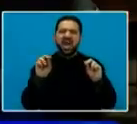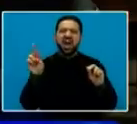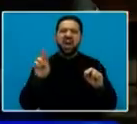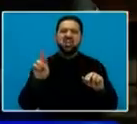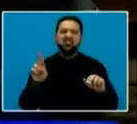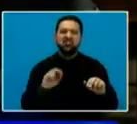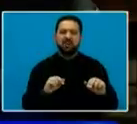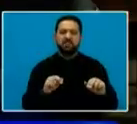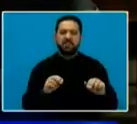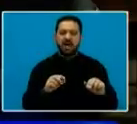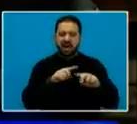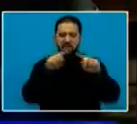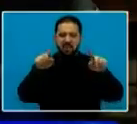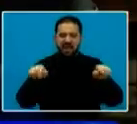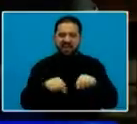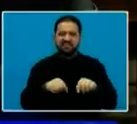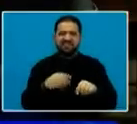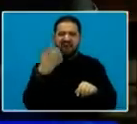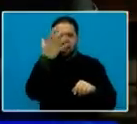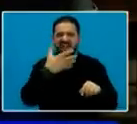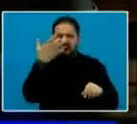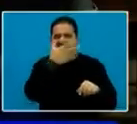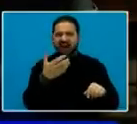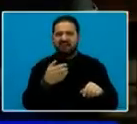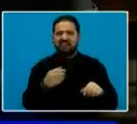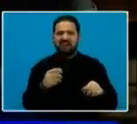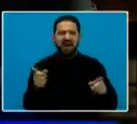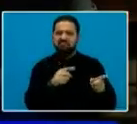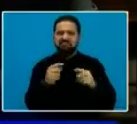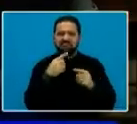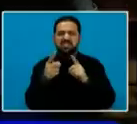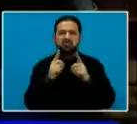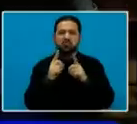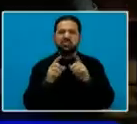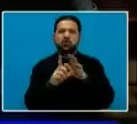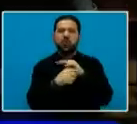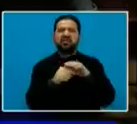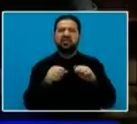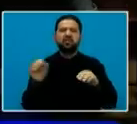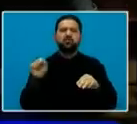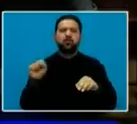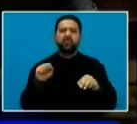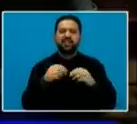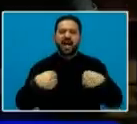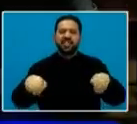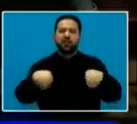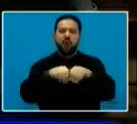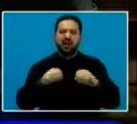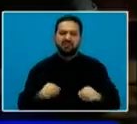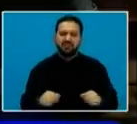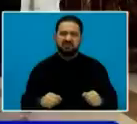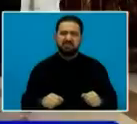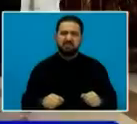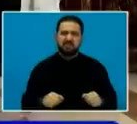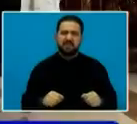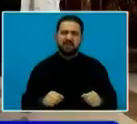neagră a dezbaterilor, pseudo-dezbaterilor din societatea noastră. Intimitatea cibernetică.